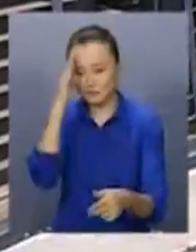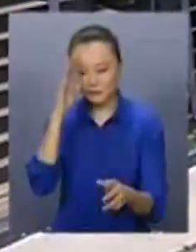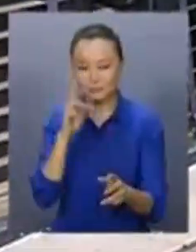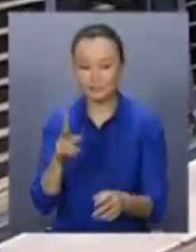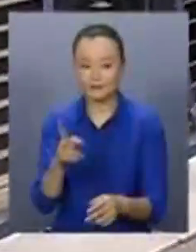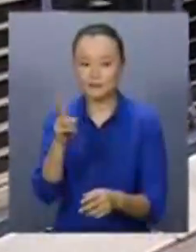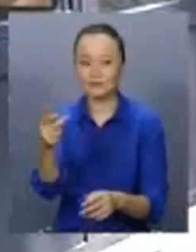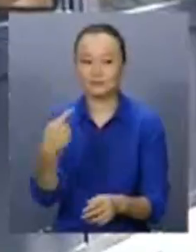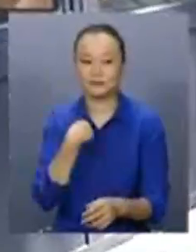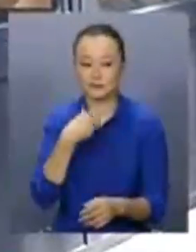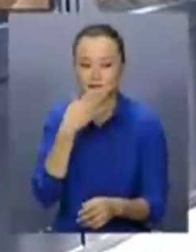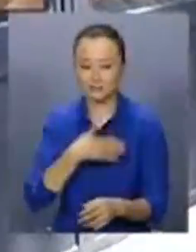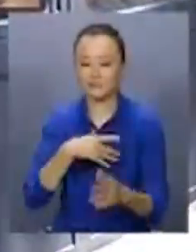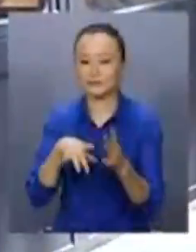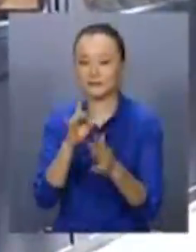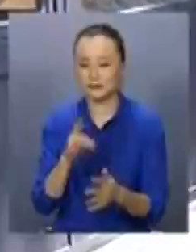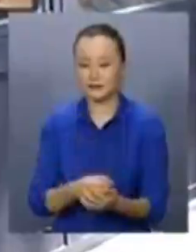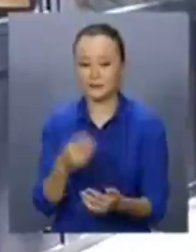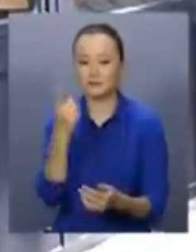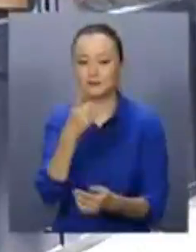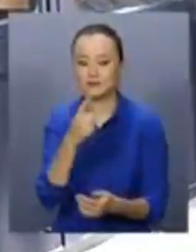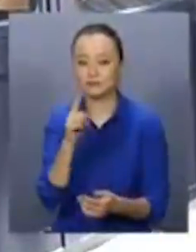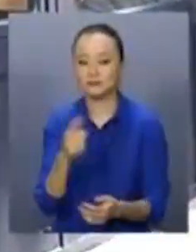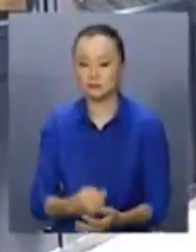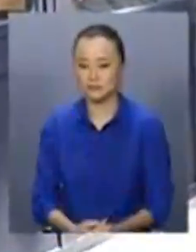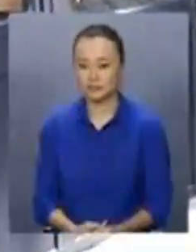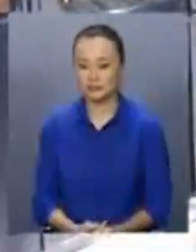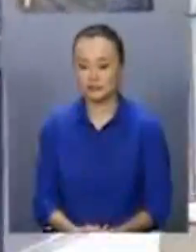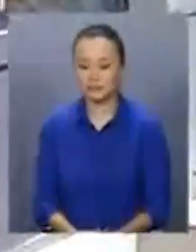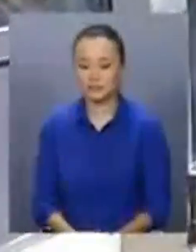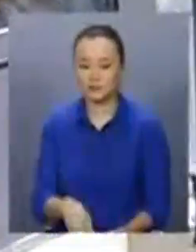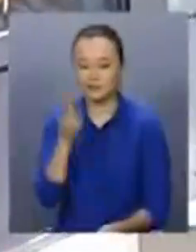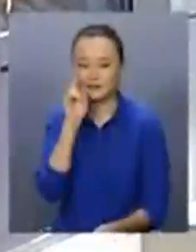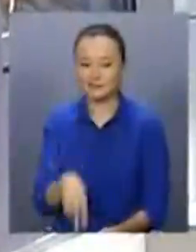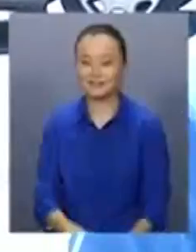мен сүйеді, соны таңдаушы едім. Біріншісі. Неге біріншісі? Білмеймін.